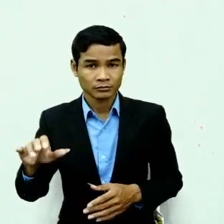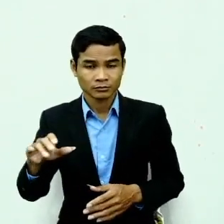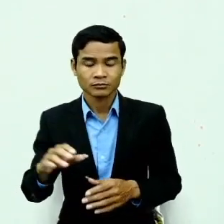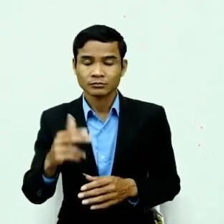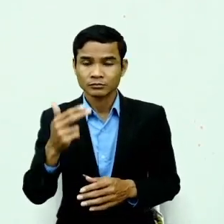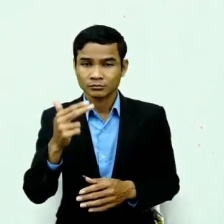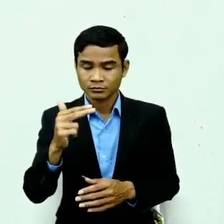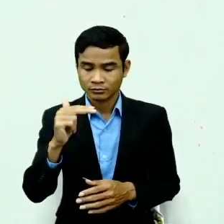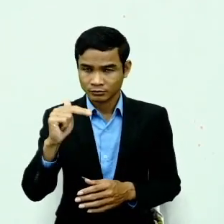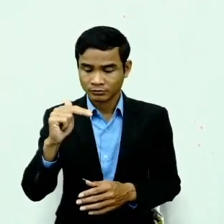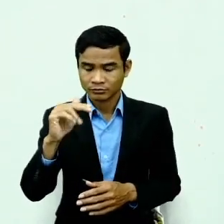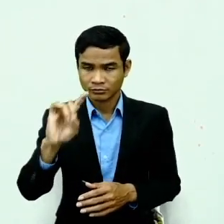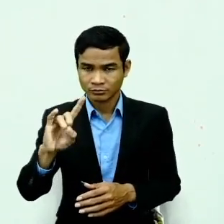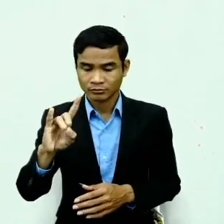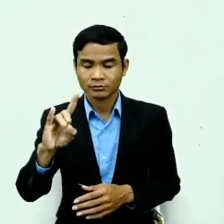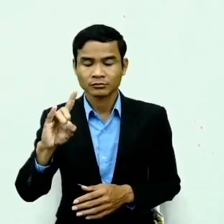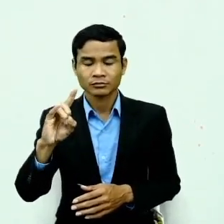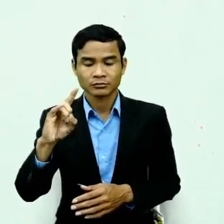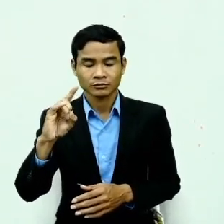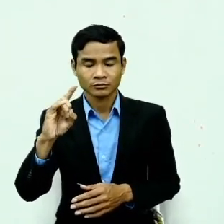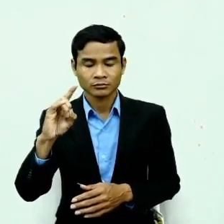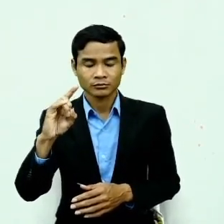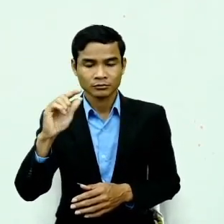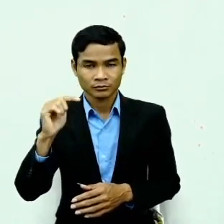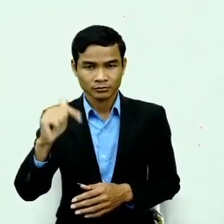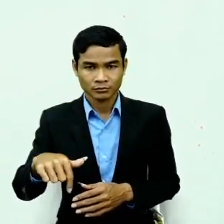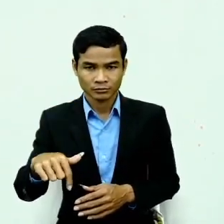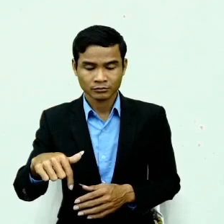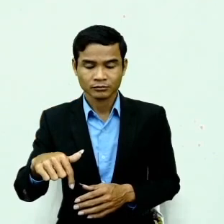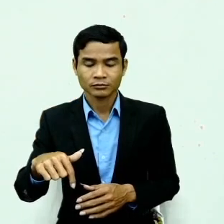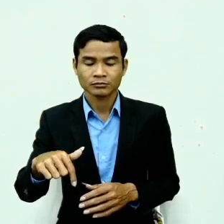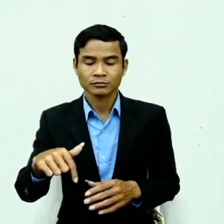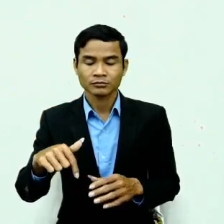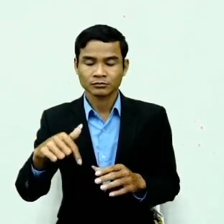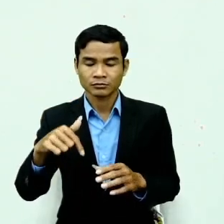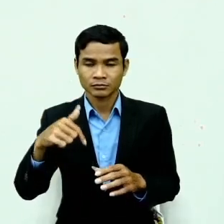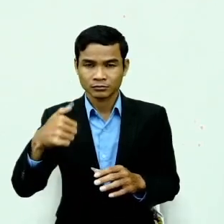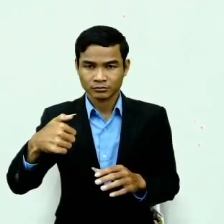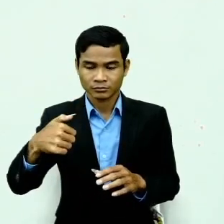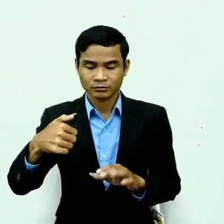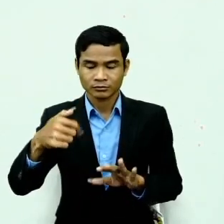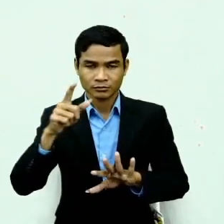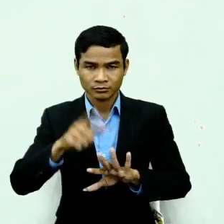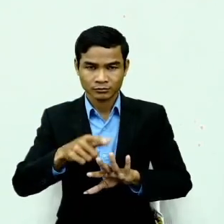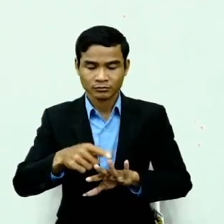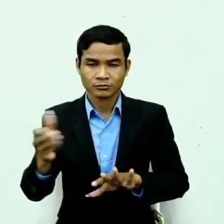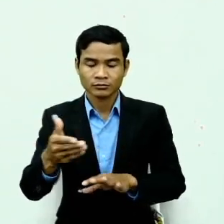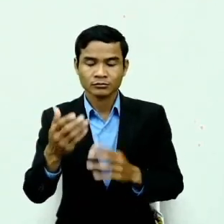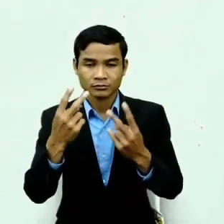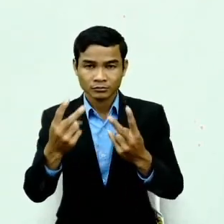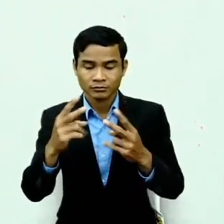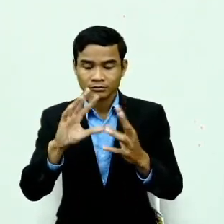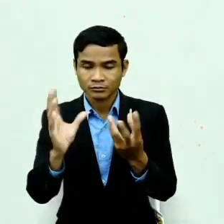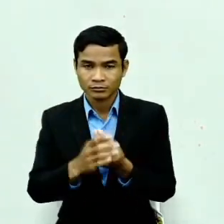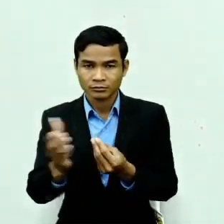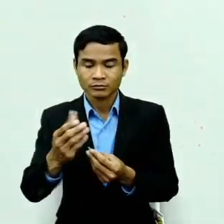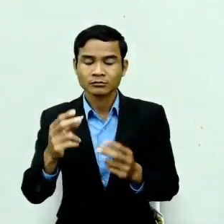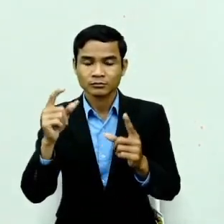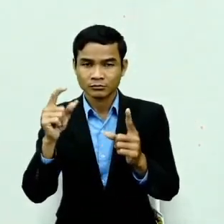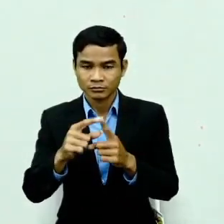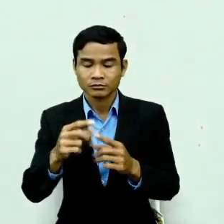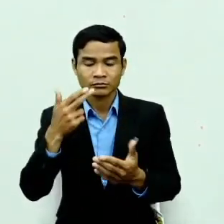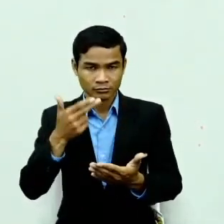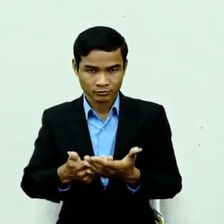tố mố chừng ngố nố bẩn tọ chả là con mời tặng ọc nên chả biện tung